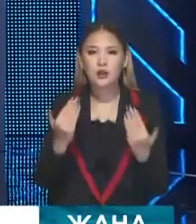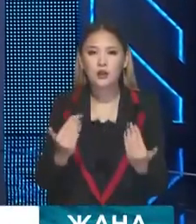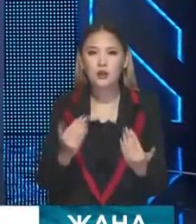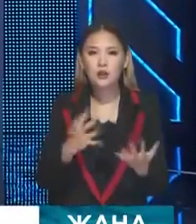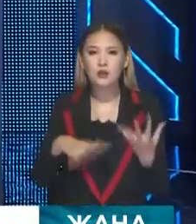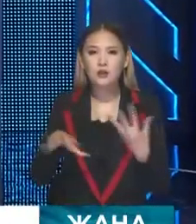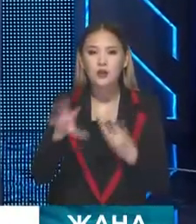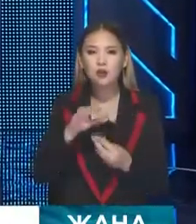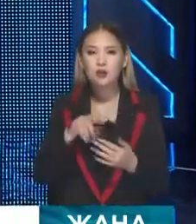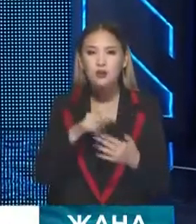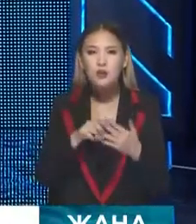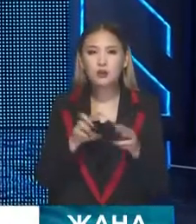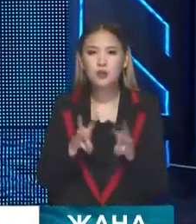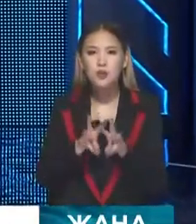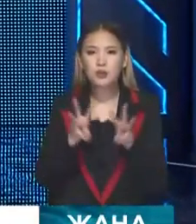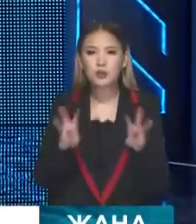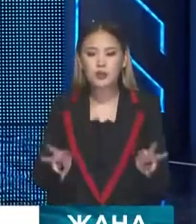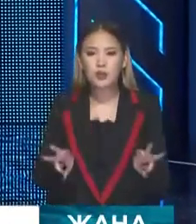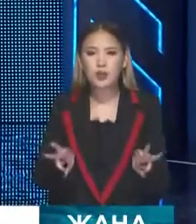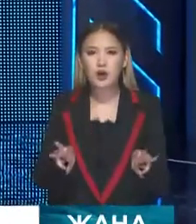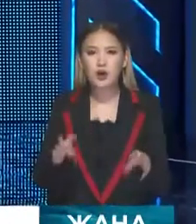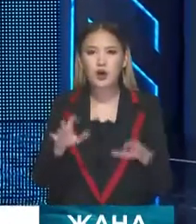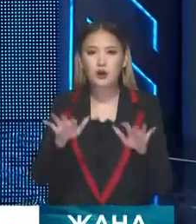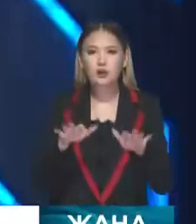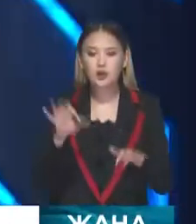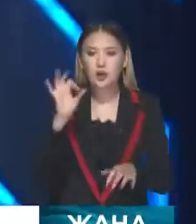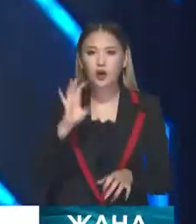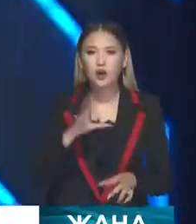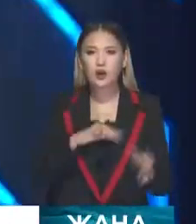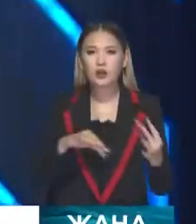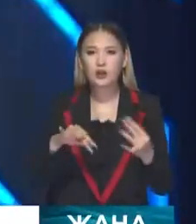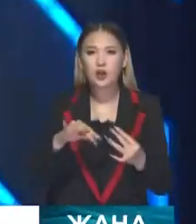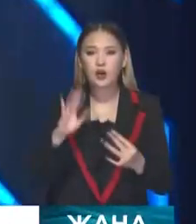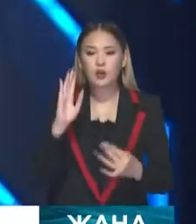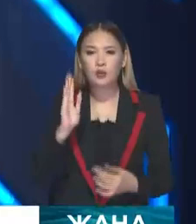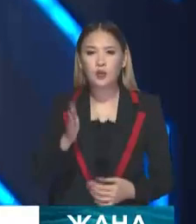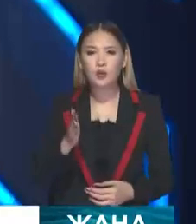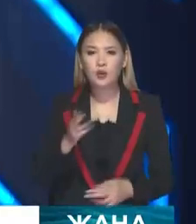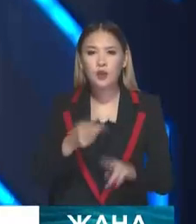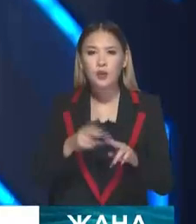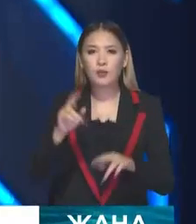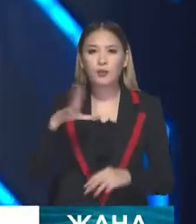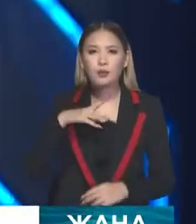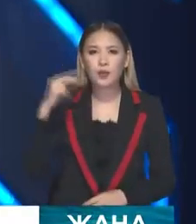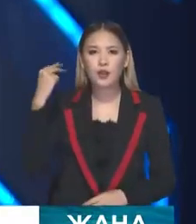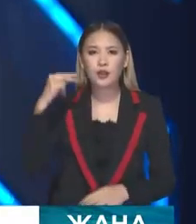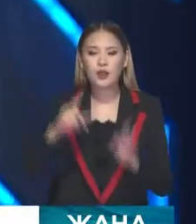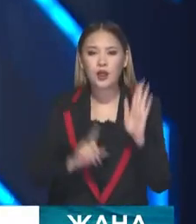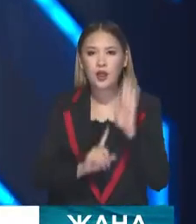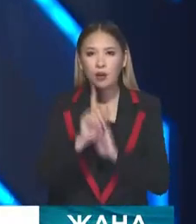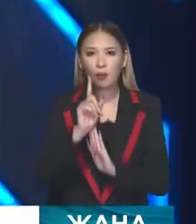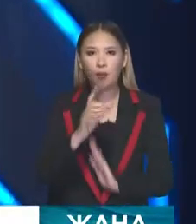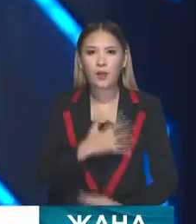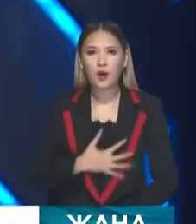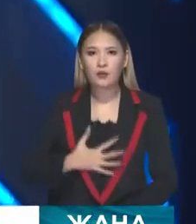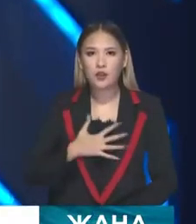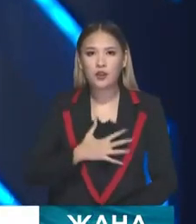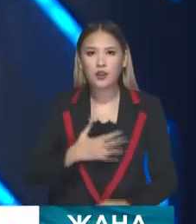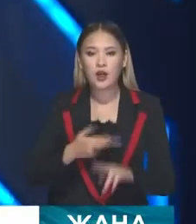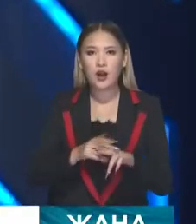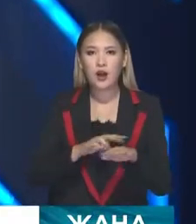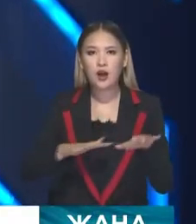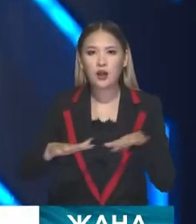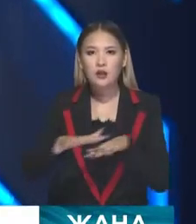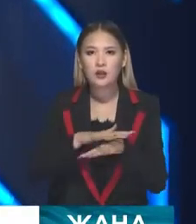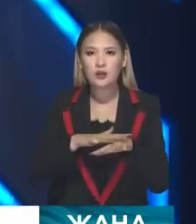осы министрлікпен және тағы басқа да комитеттермен қарастырылады. Сондықтан осы президенттің бастамасы өте маңызды.